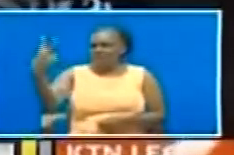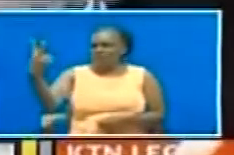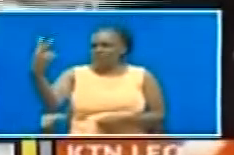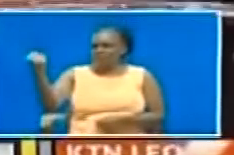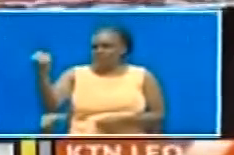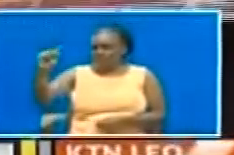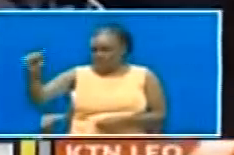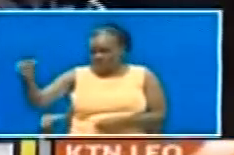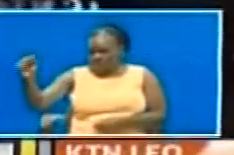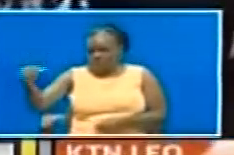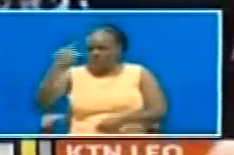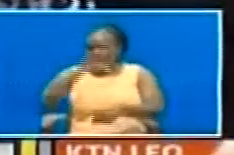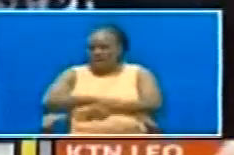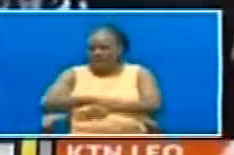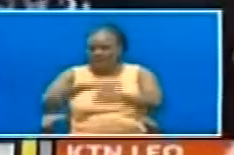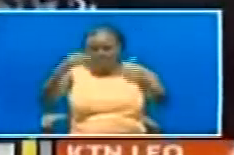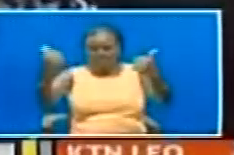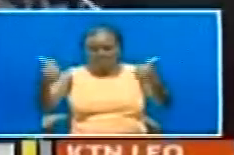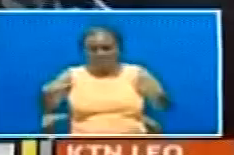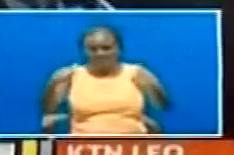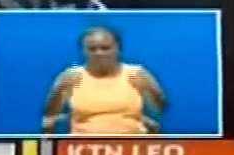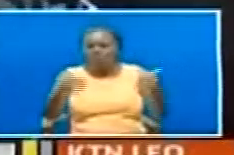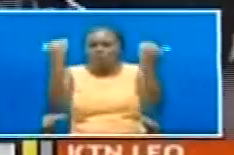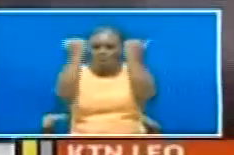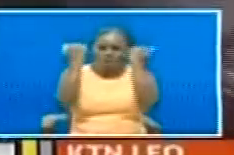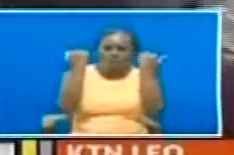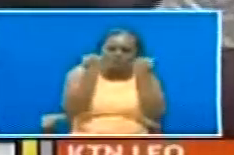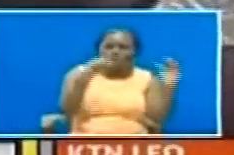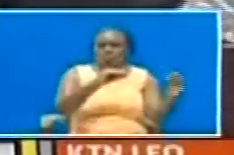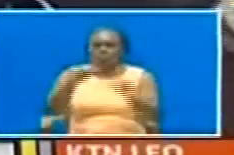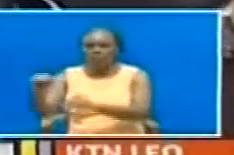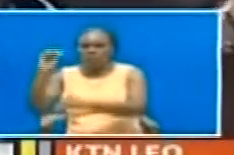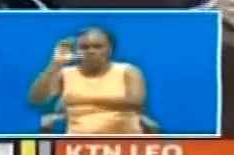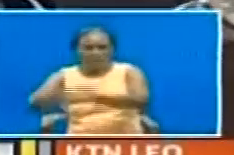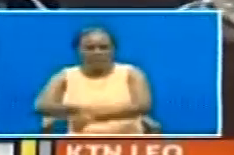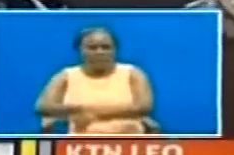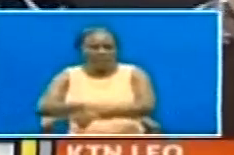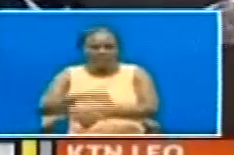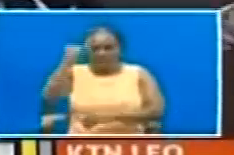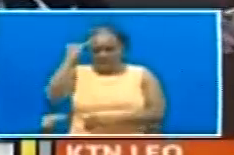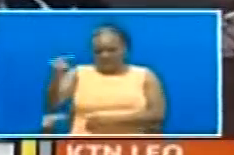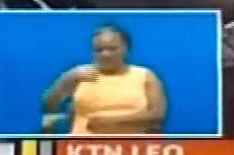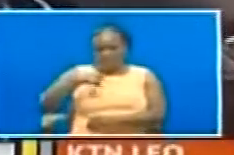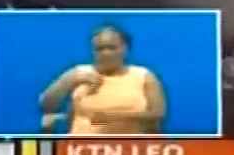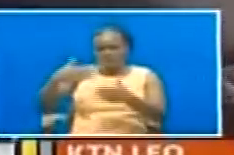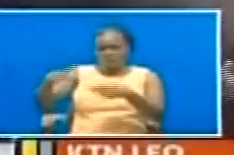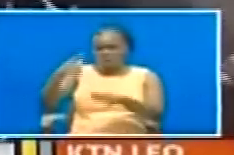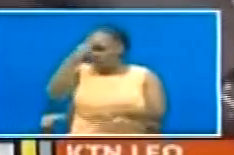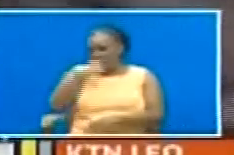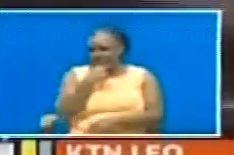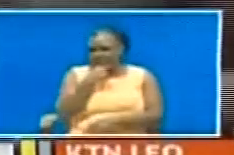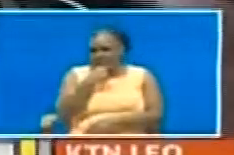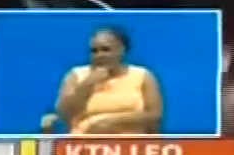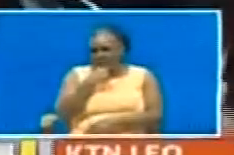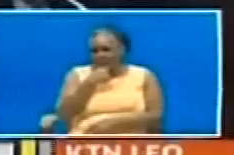125 milioni. Mpaka sasa hivi tumepelekana kotini, walipopata aidia mimi nimepoteza macho,